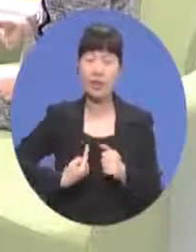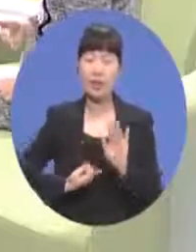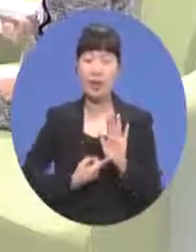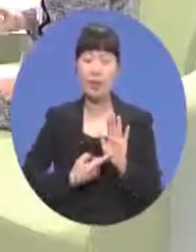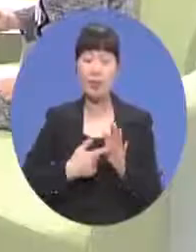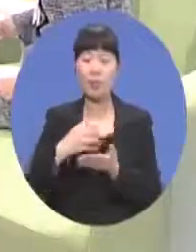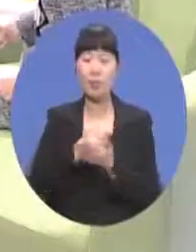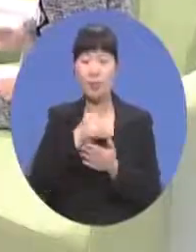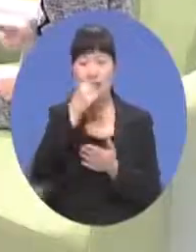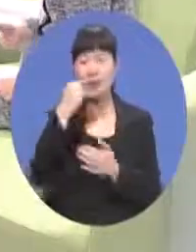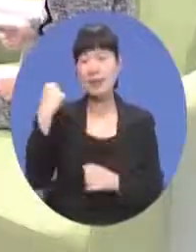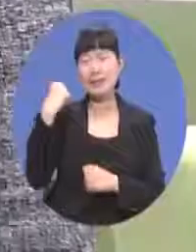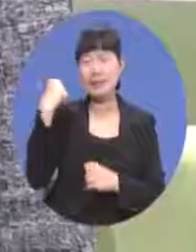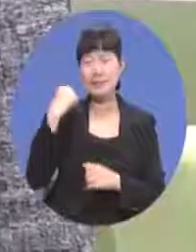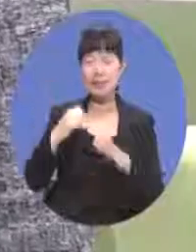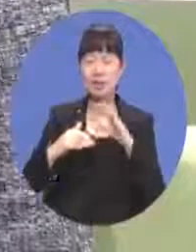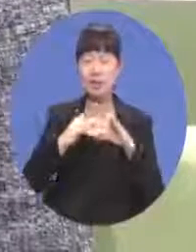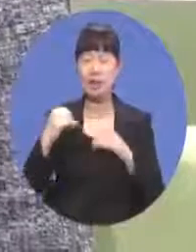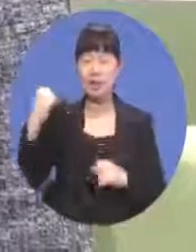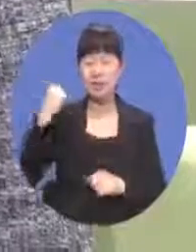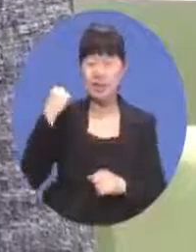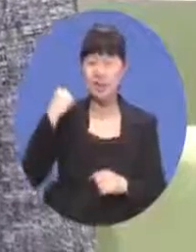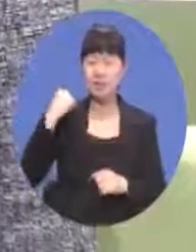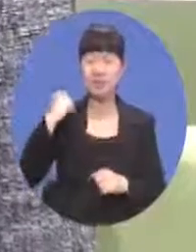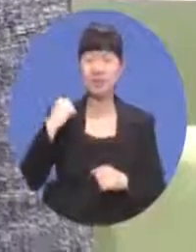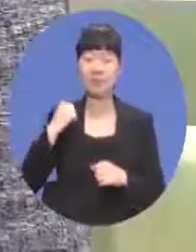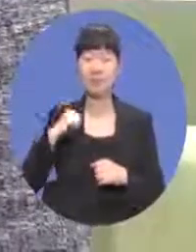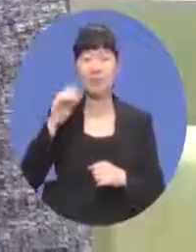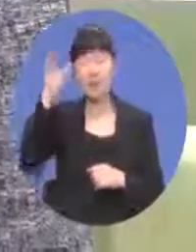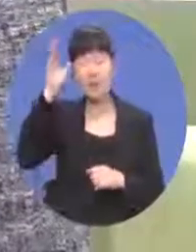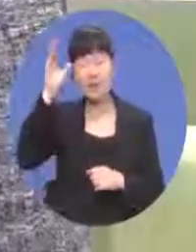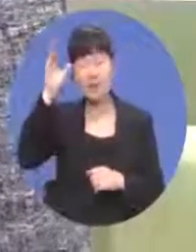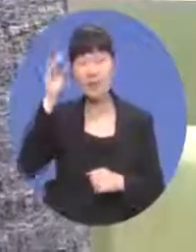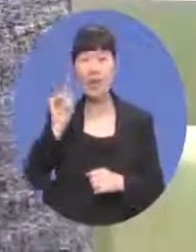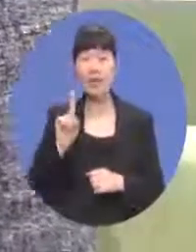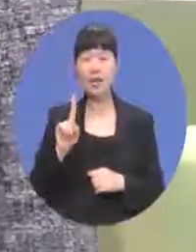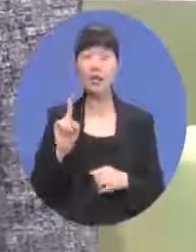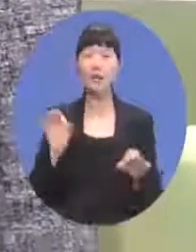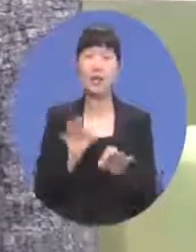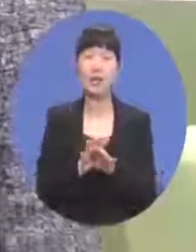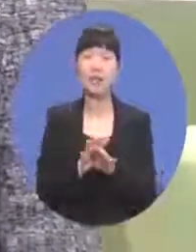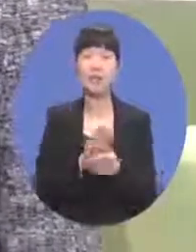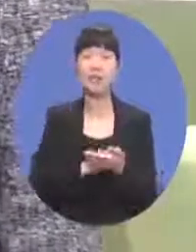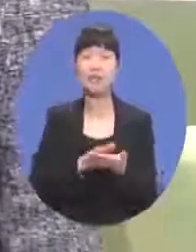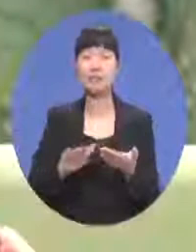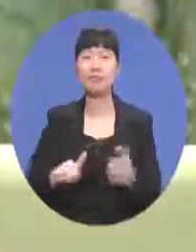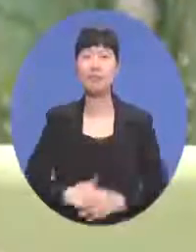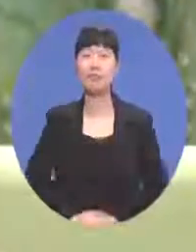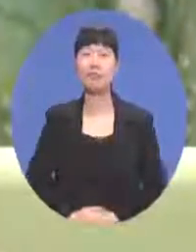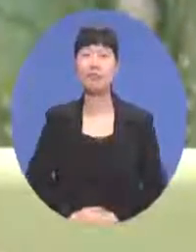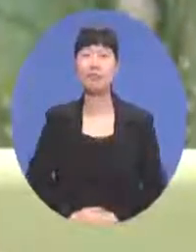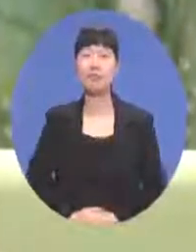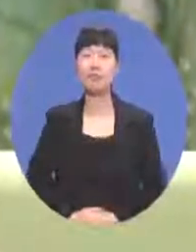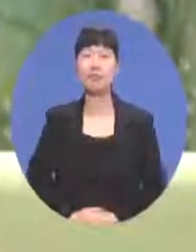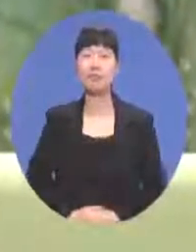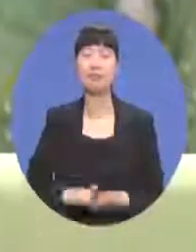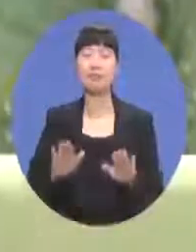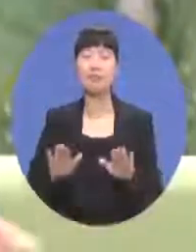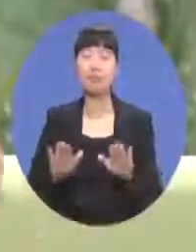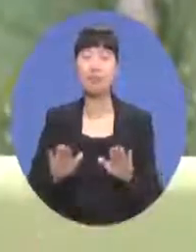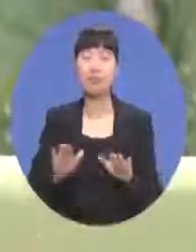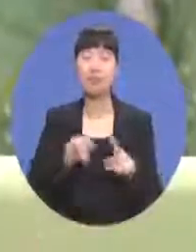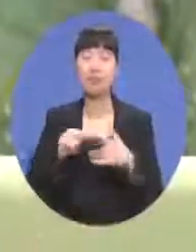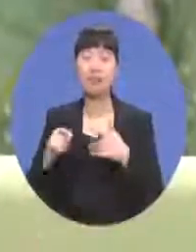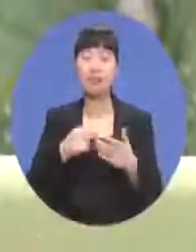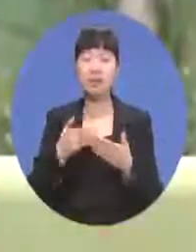표현이 갖고 있는 어떤 힘, 의사소통의 힘에 대한 기대감이 하나도 없어지게 네. 되는 거죠. 근데 또 한편으로는 선생님 이렇게 오히려